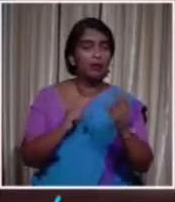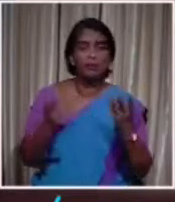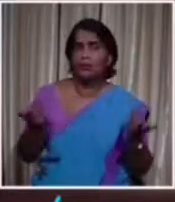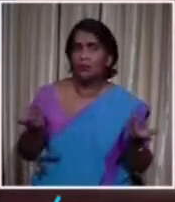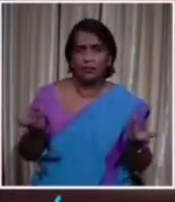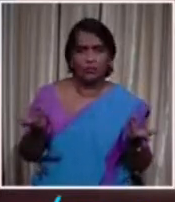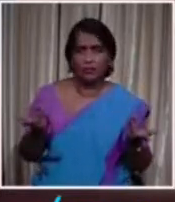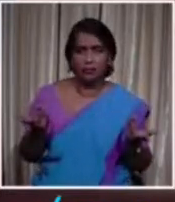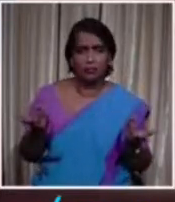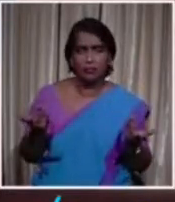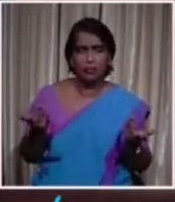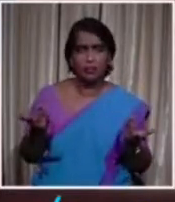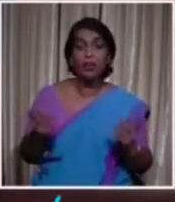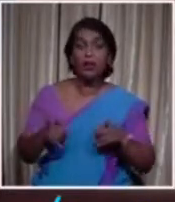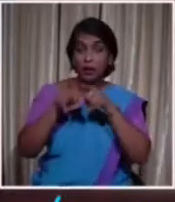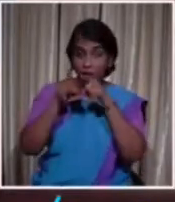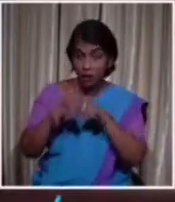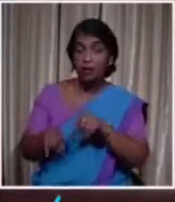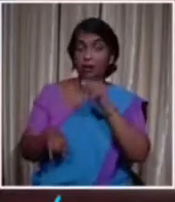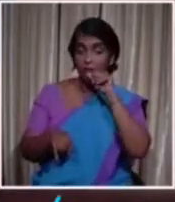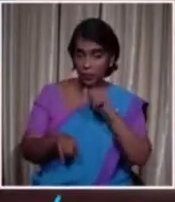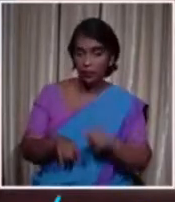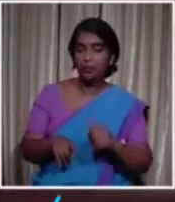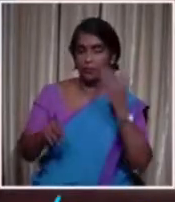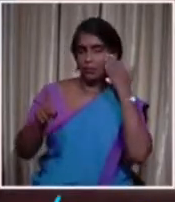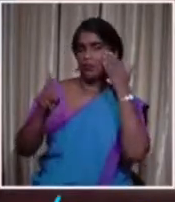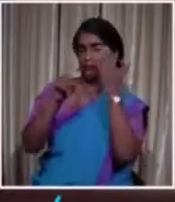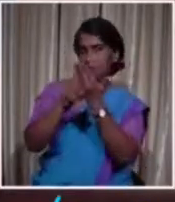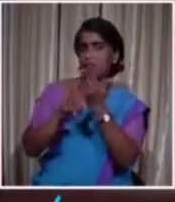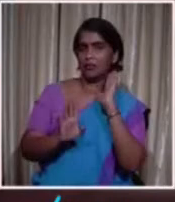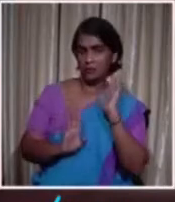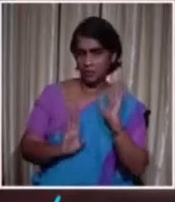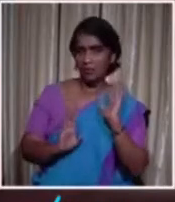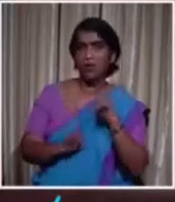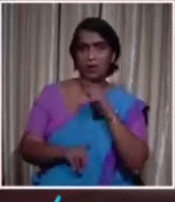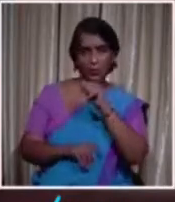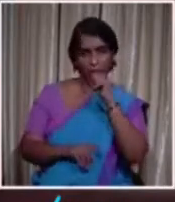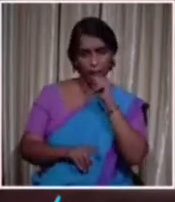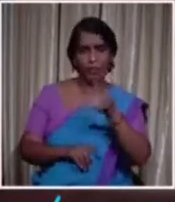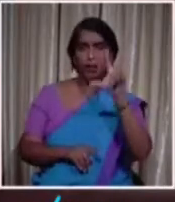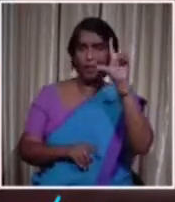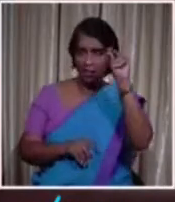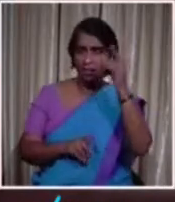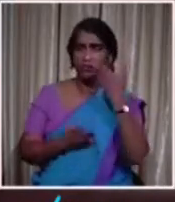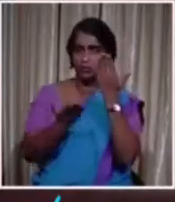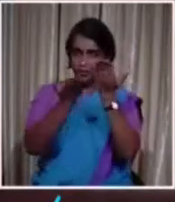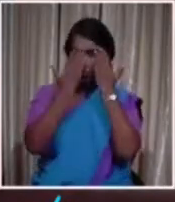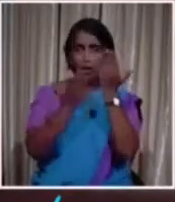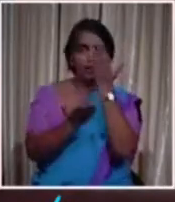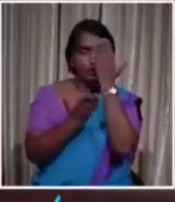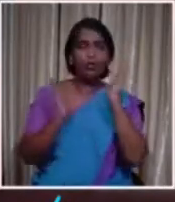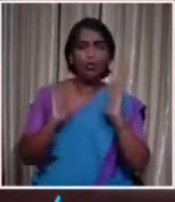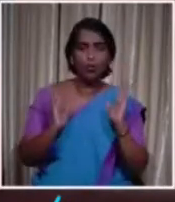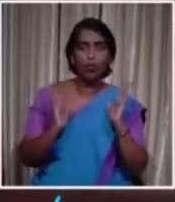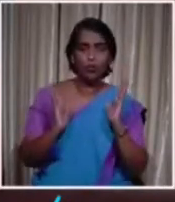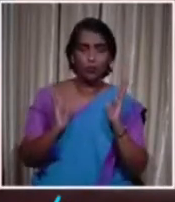कुमार मिन्न मेक तमापेकमाने मिगता मैं दर्शक आप